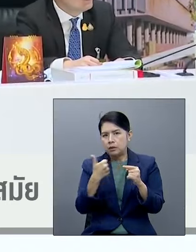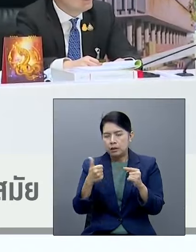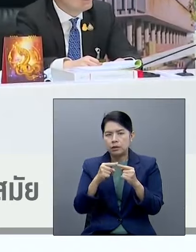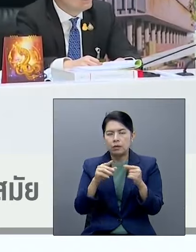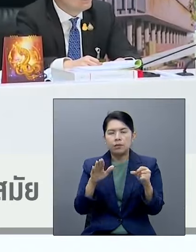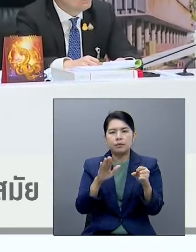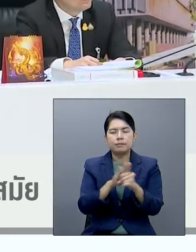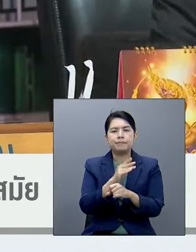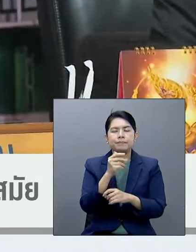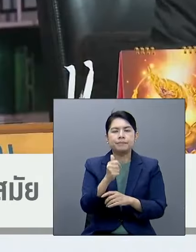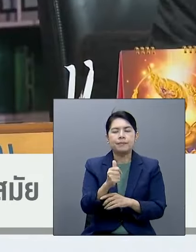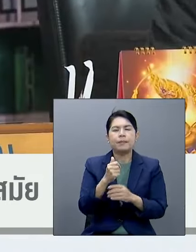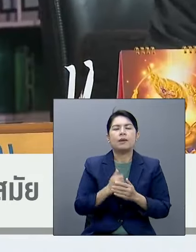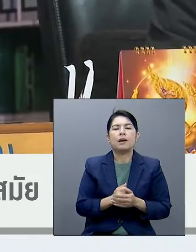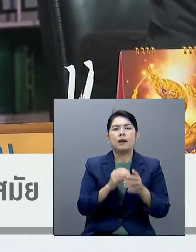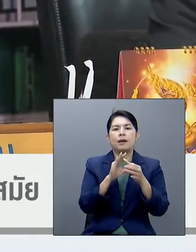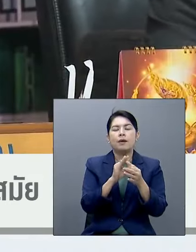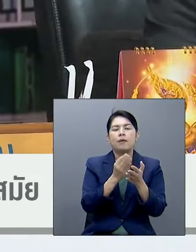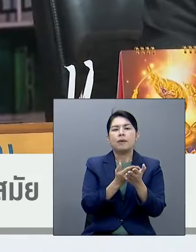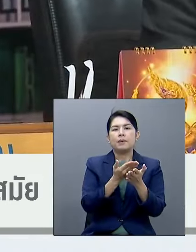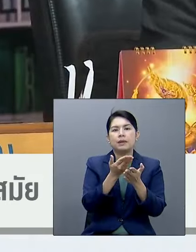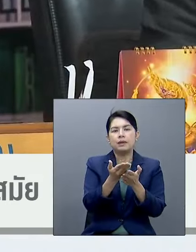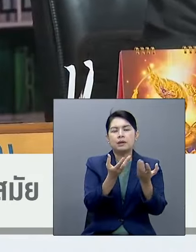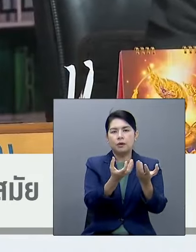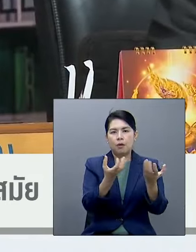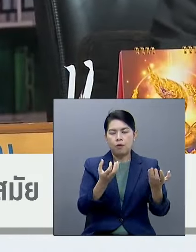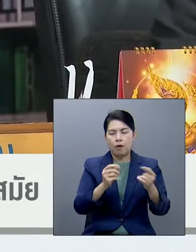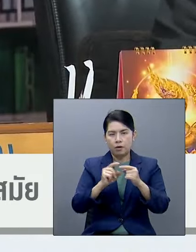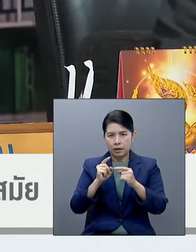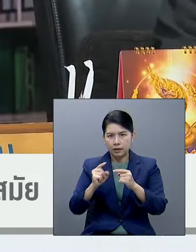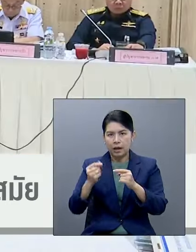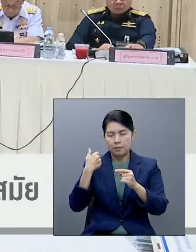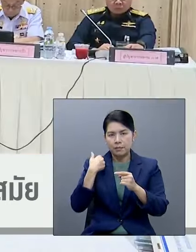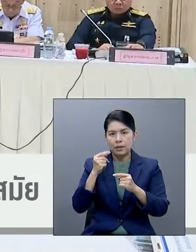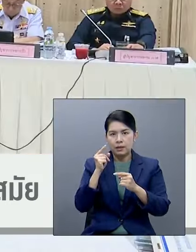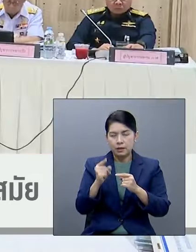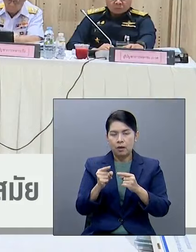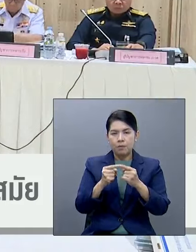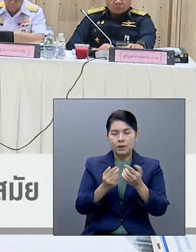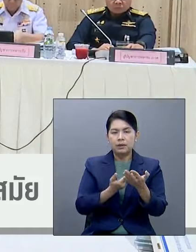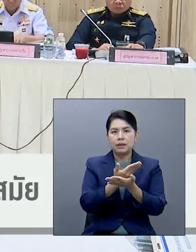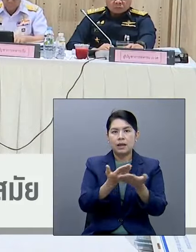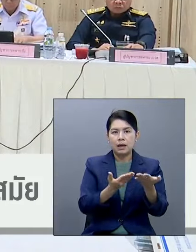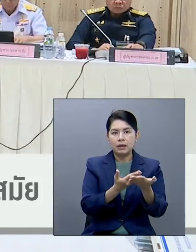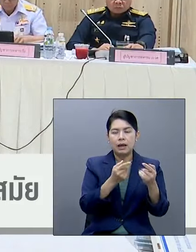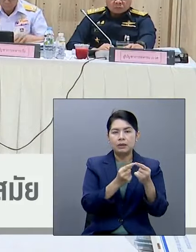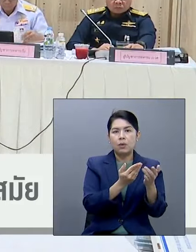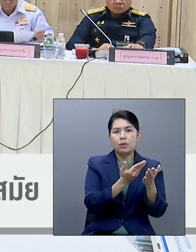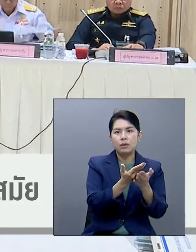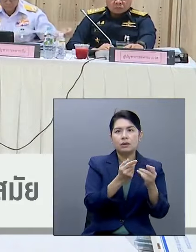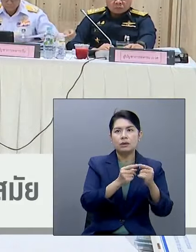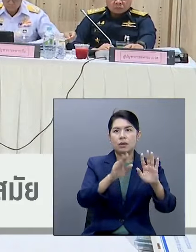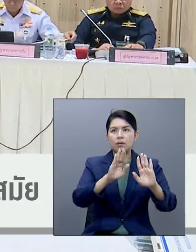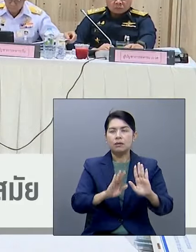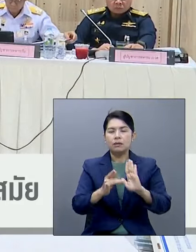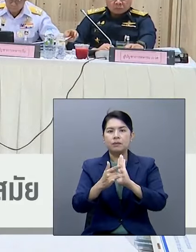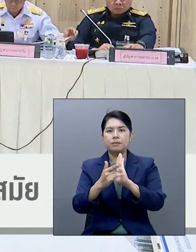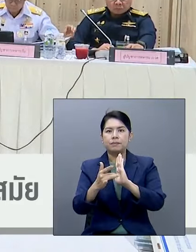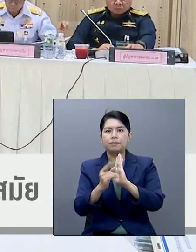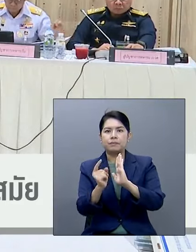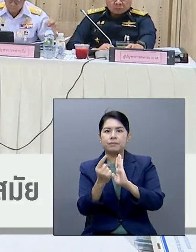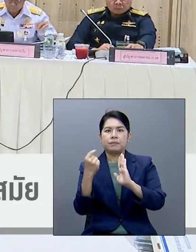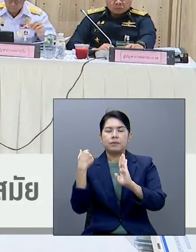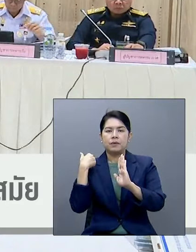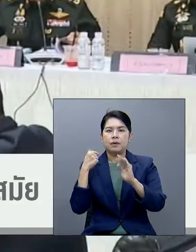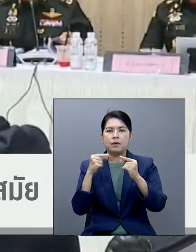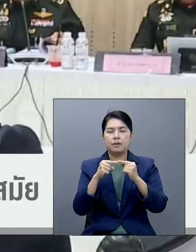แบบใหม่ส่วนการจัดซื้ออาวุธยุทโธปกรณ์ก็ให้พิจารณาการจัดซื้อแบบชดเชยค่ะหรือว่าซื้อเทคโนโลยีมาเพื่อให้ได้มาซึ่งความรู้สำหรับ